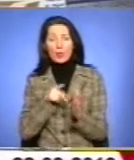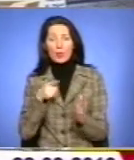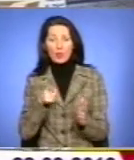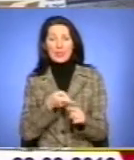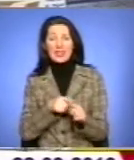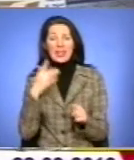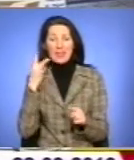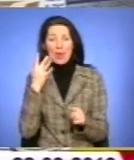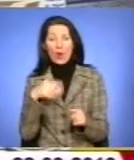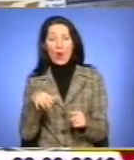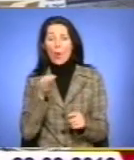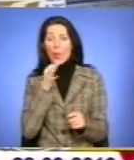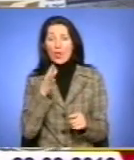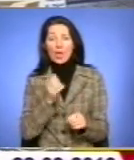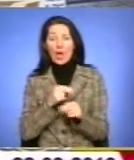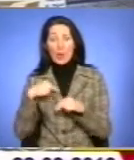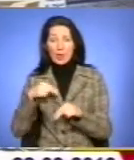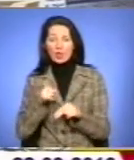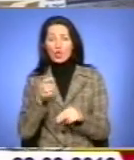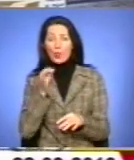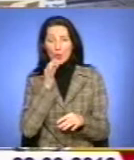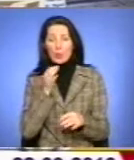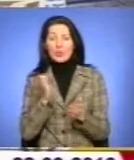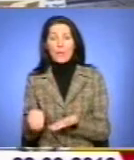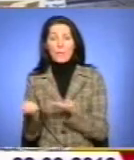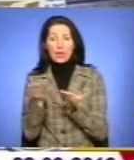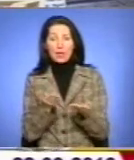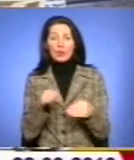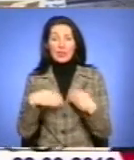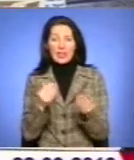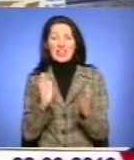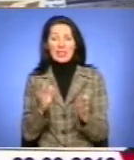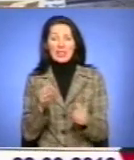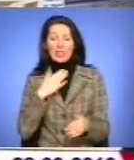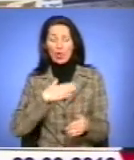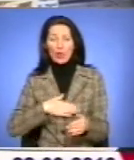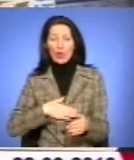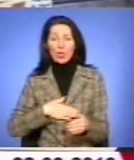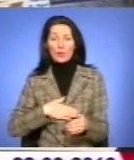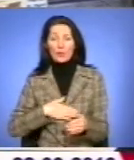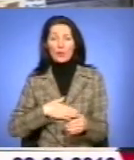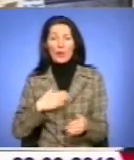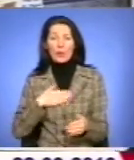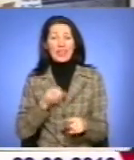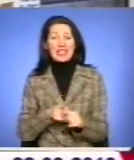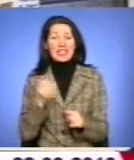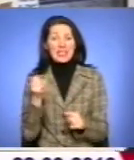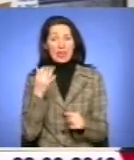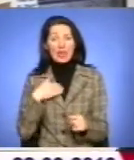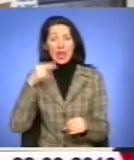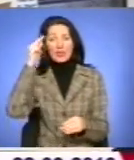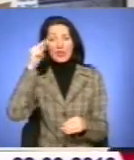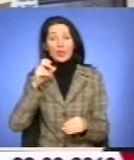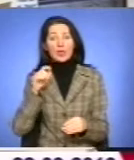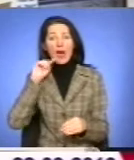Будь-яка праця, яка подобається, завжди приносить лише задоволення. Чому своє життя пов'язуєш з економікою? Мене це зацікавило, я навчаюся в економічному